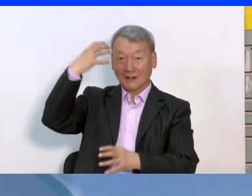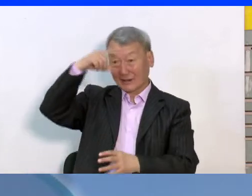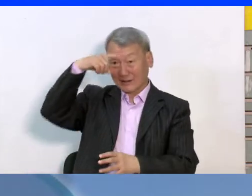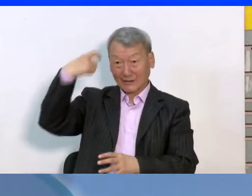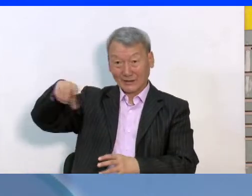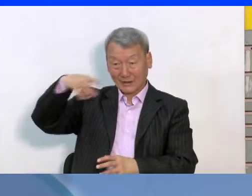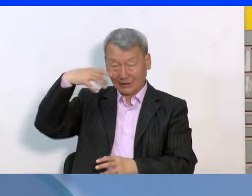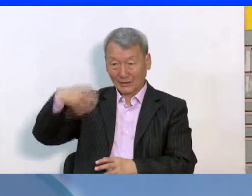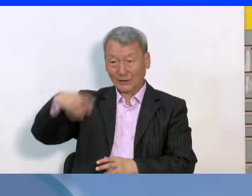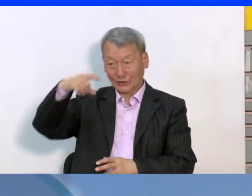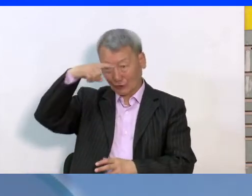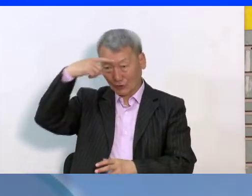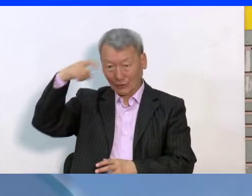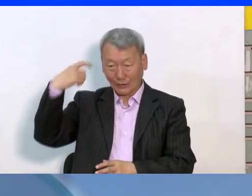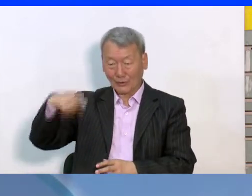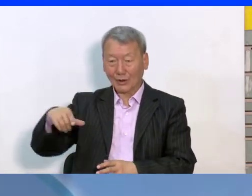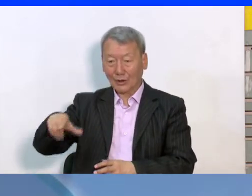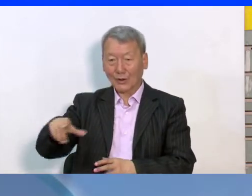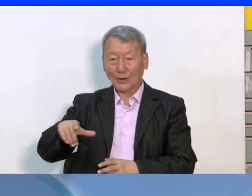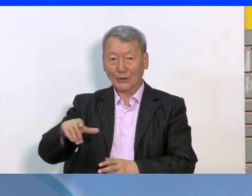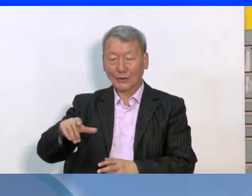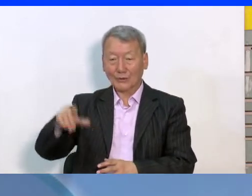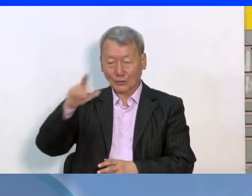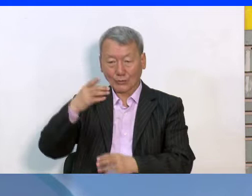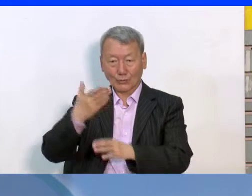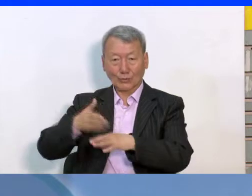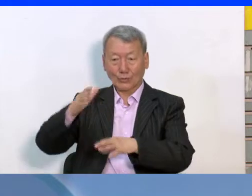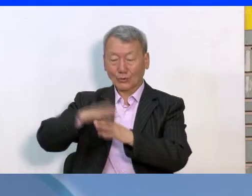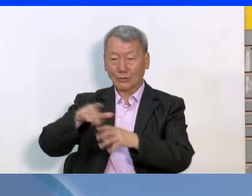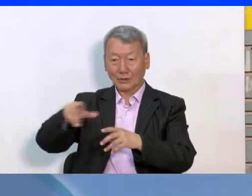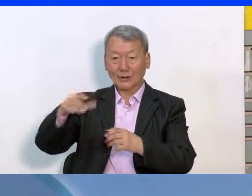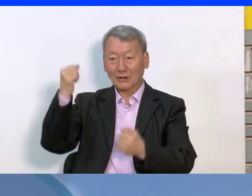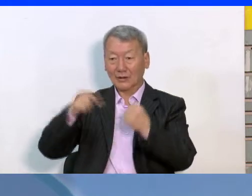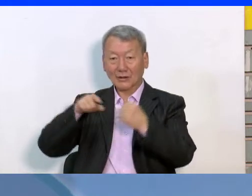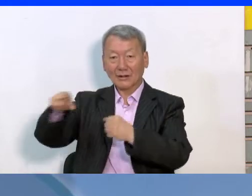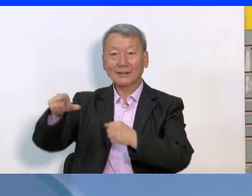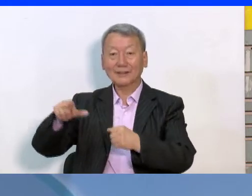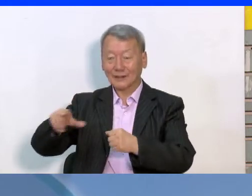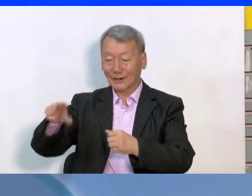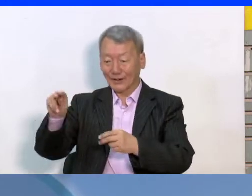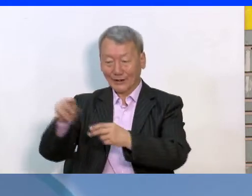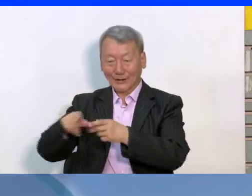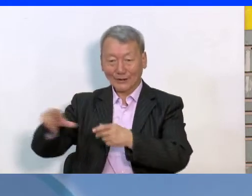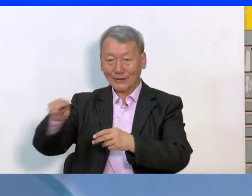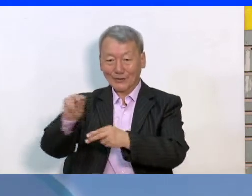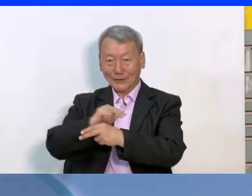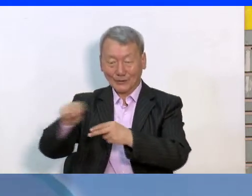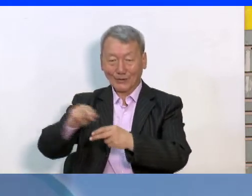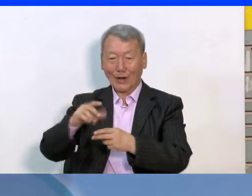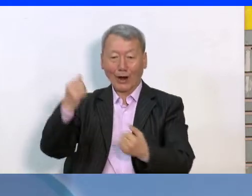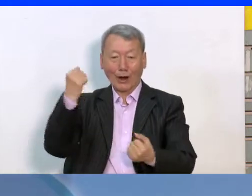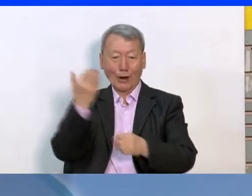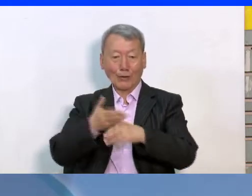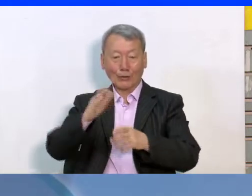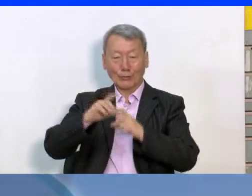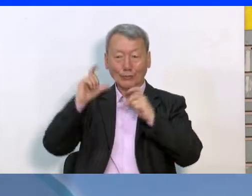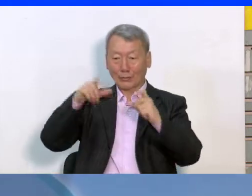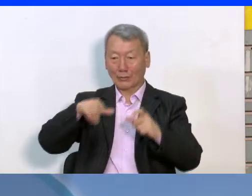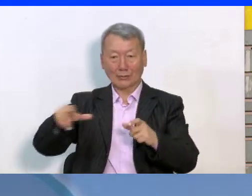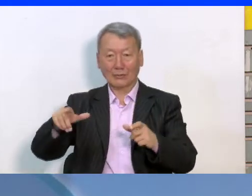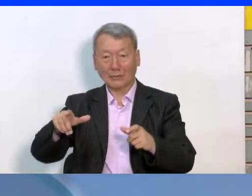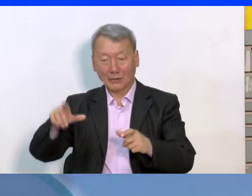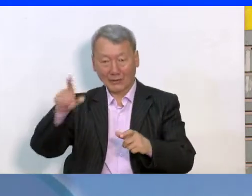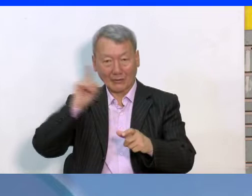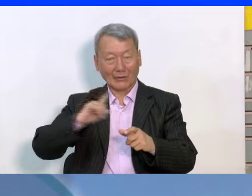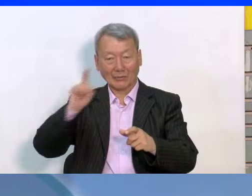жана жолдо жүрүүчү оор жүктү ташуучу машиналардан жанагы асфальт бузулуп атат деген